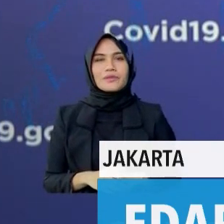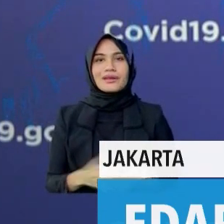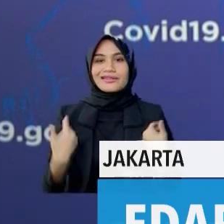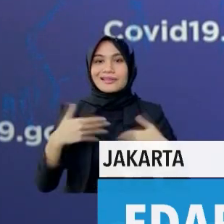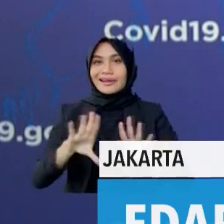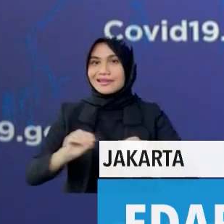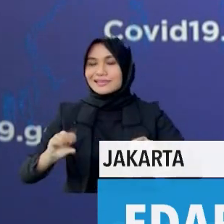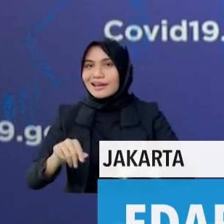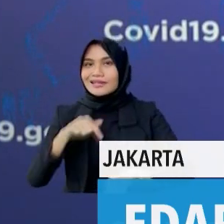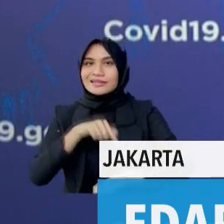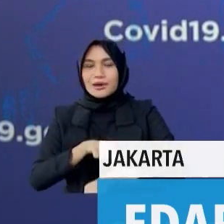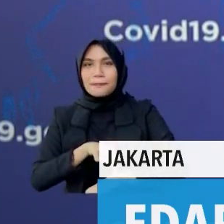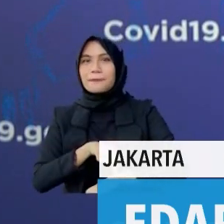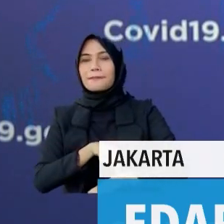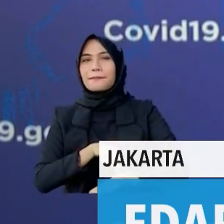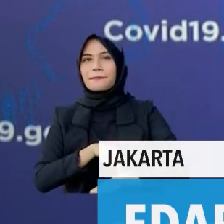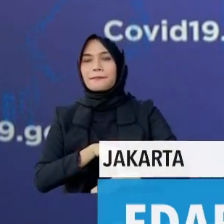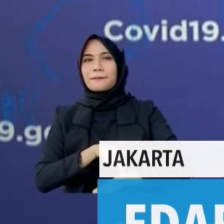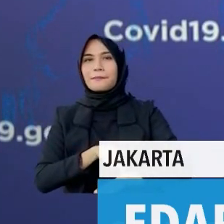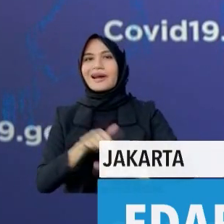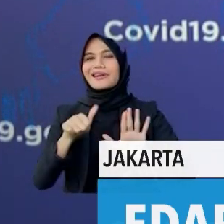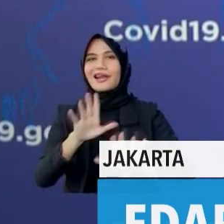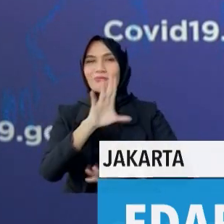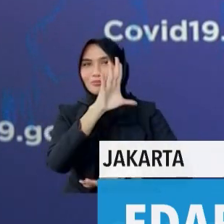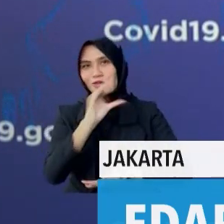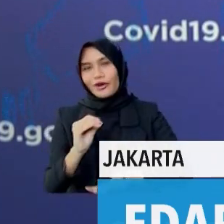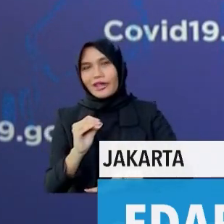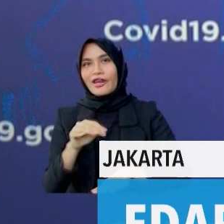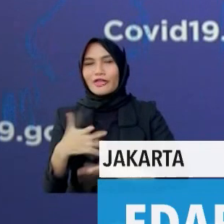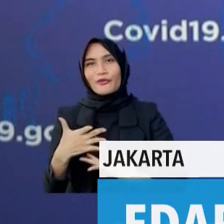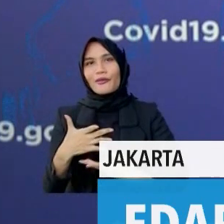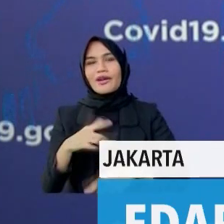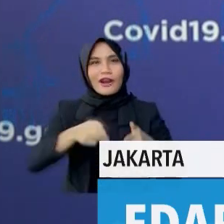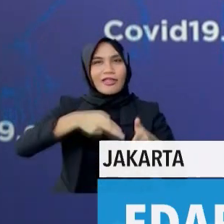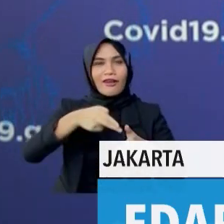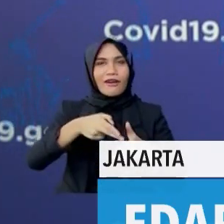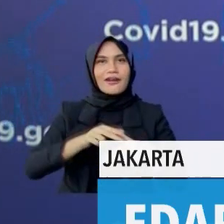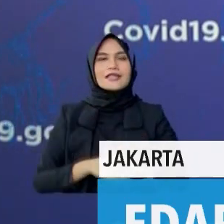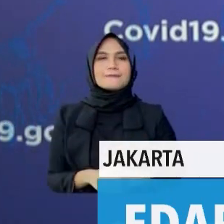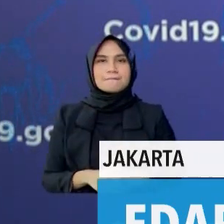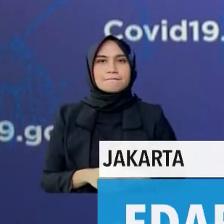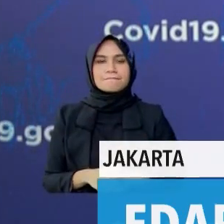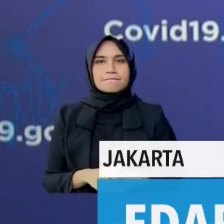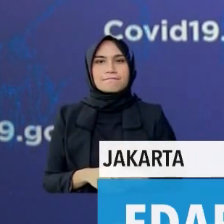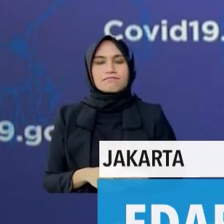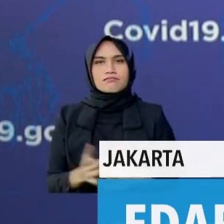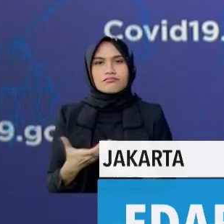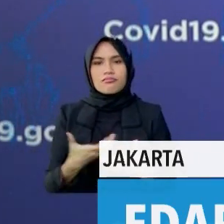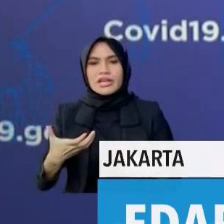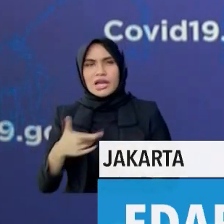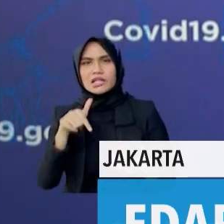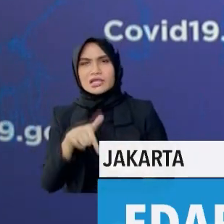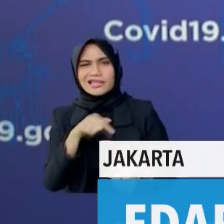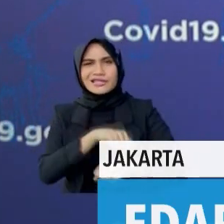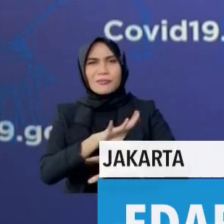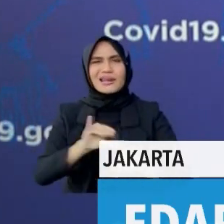diharapkan akan mengakhiri jam kerja pada 1800 dan 18 3000 kan menghilangkan kebijakan yang